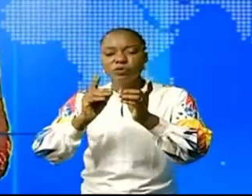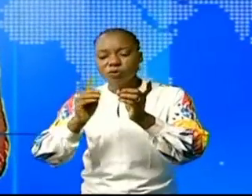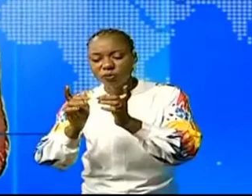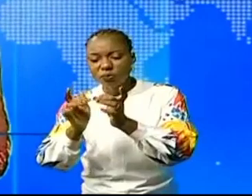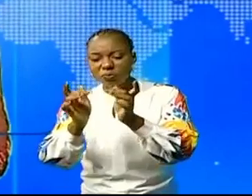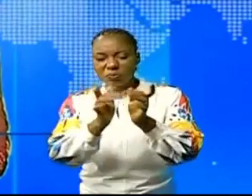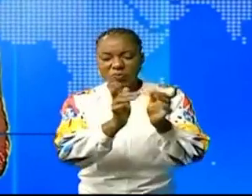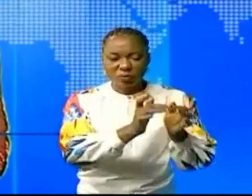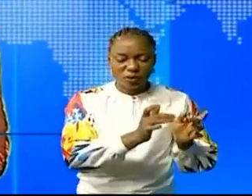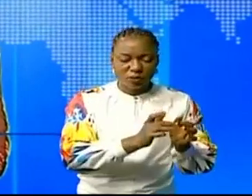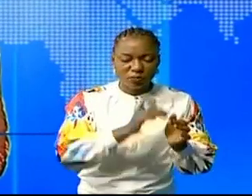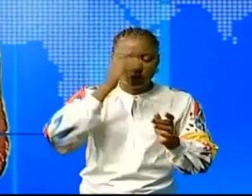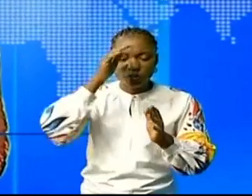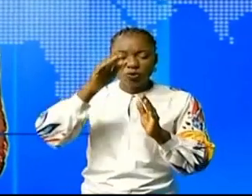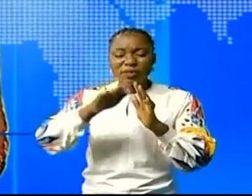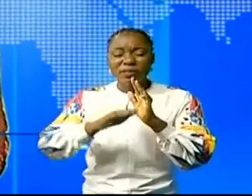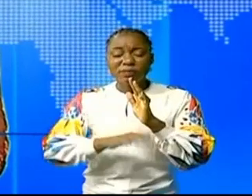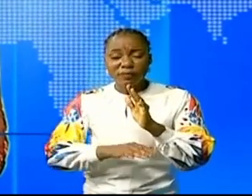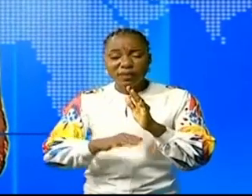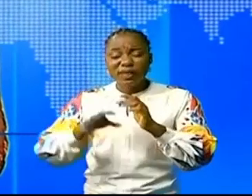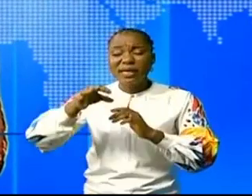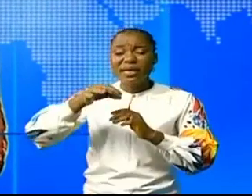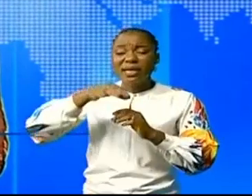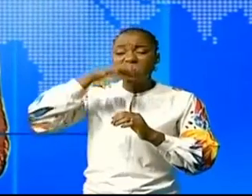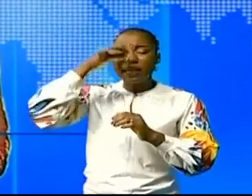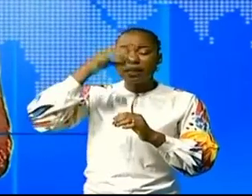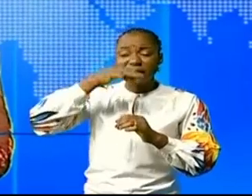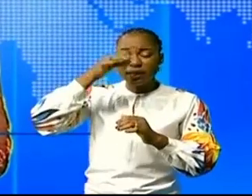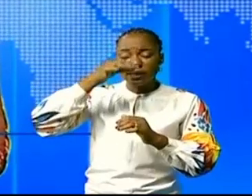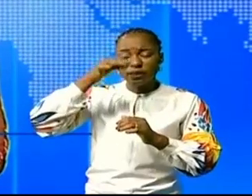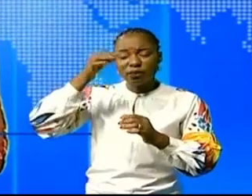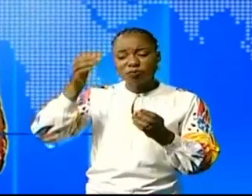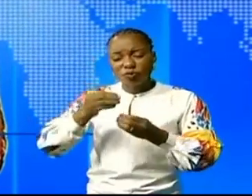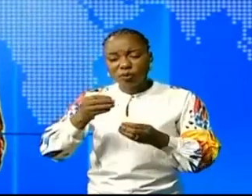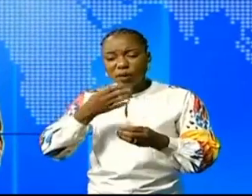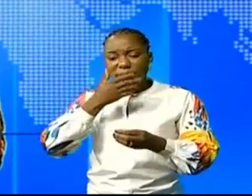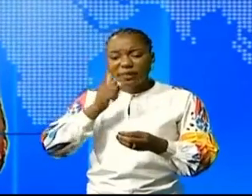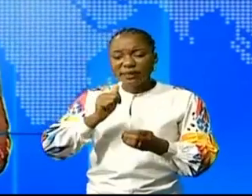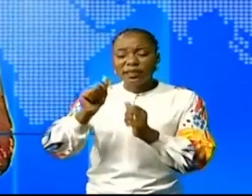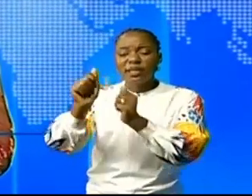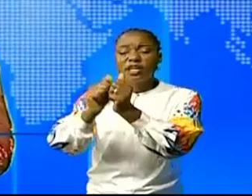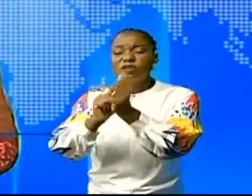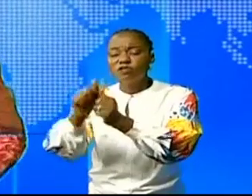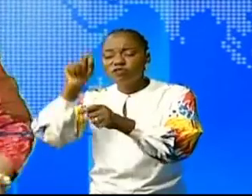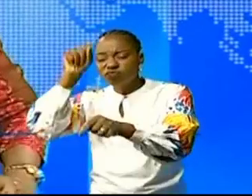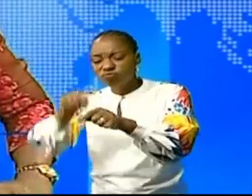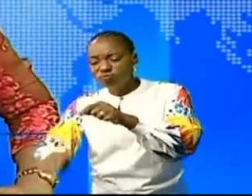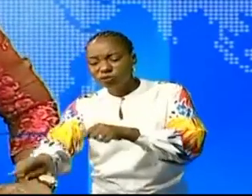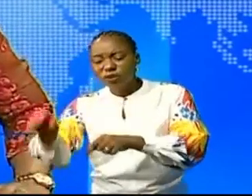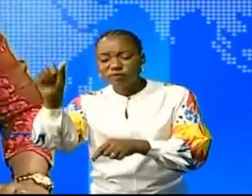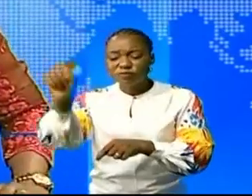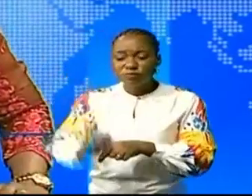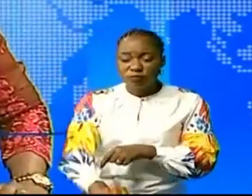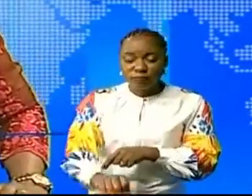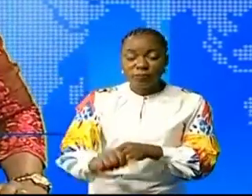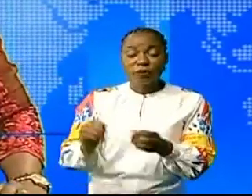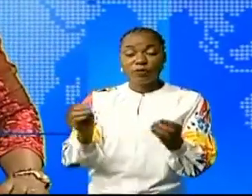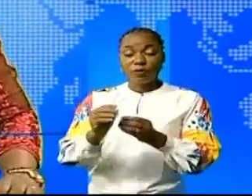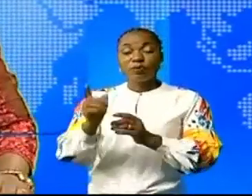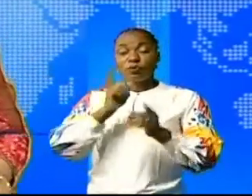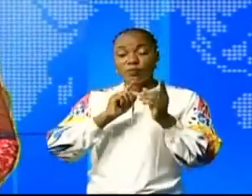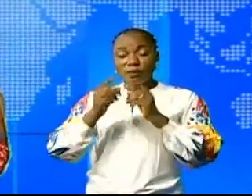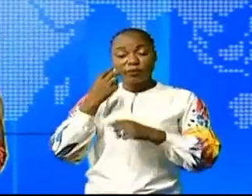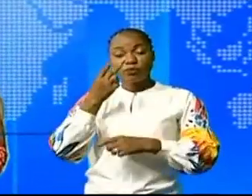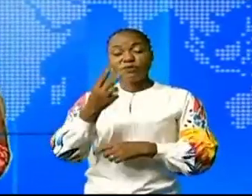réduction des gaz à effet de serre dus à la déforestation et à la dégradation de forêts. Yvette